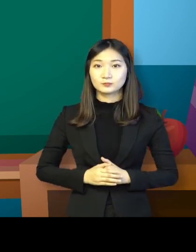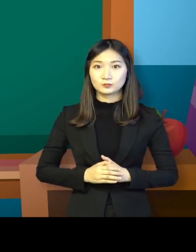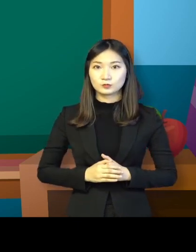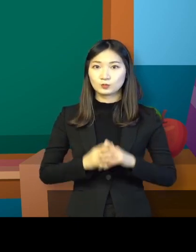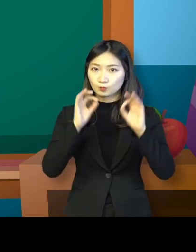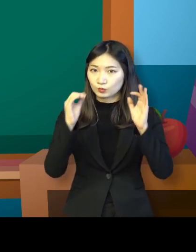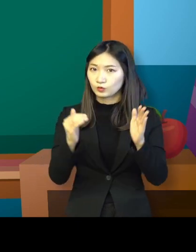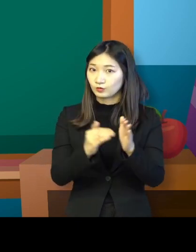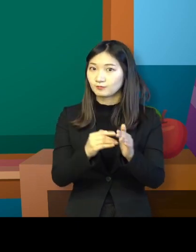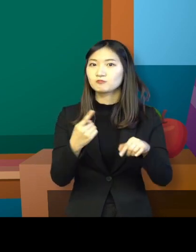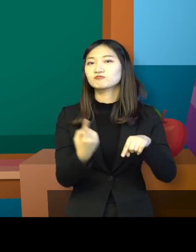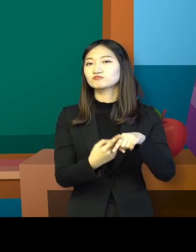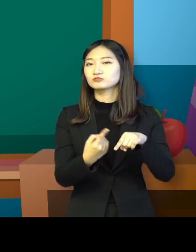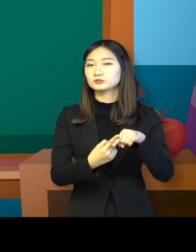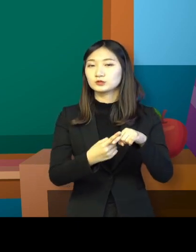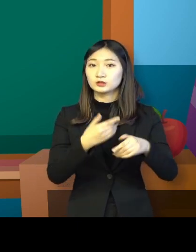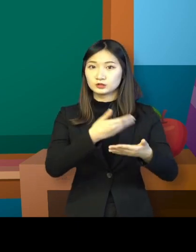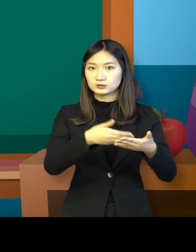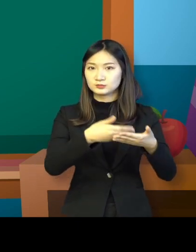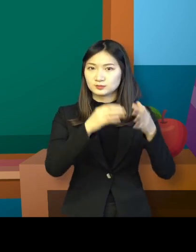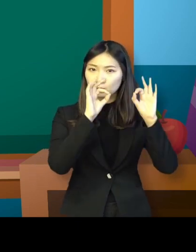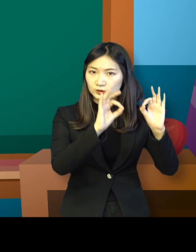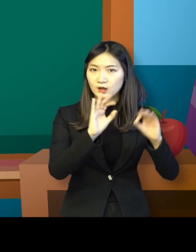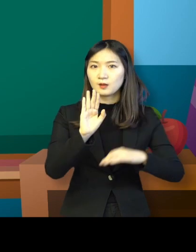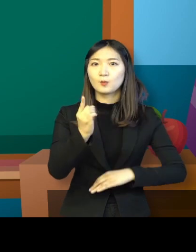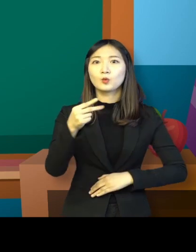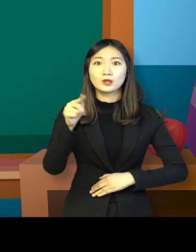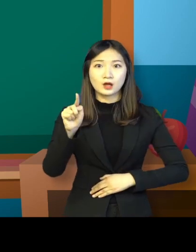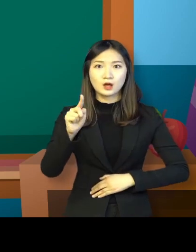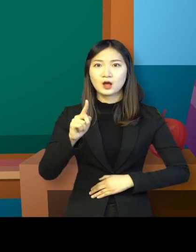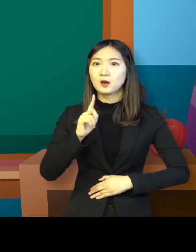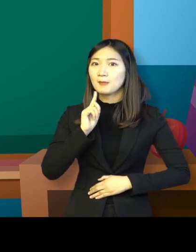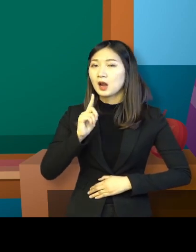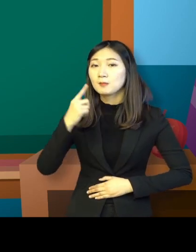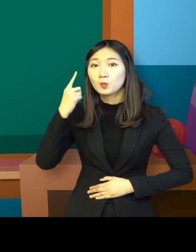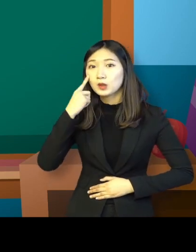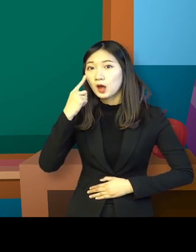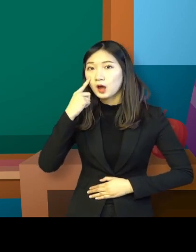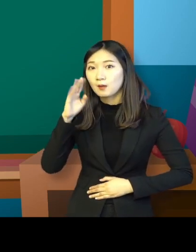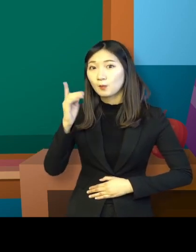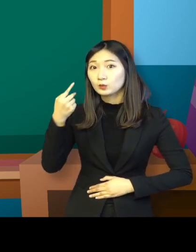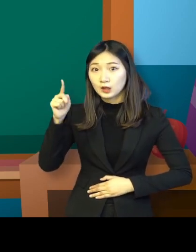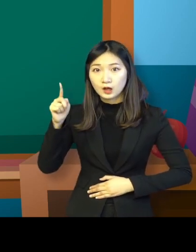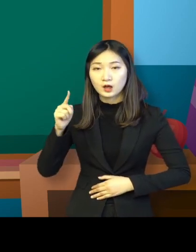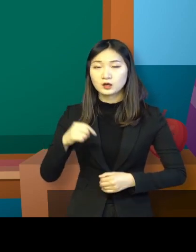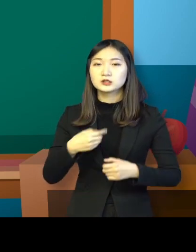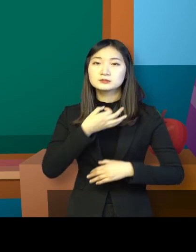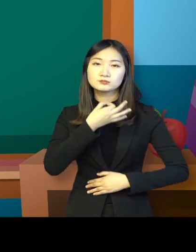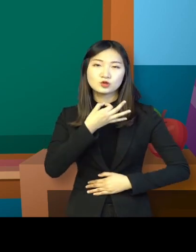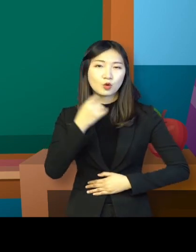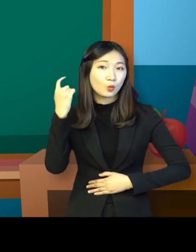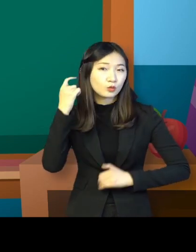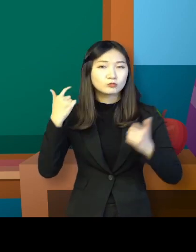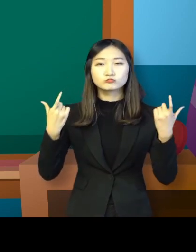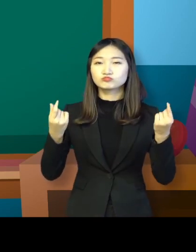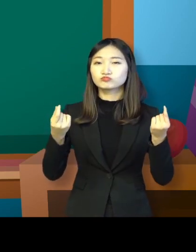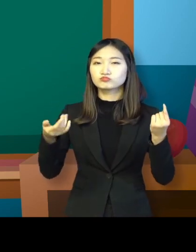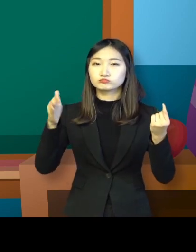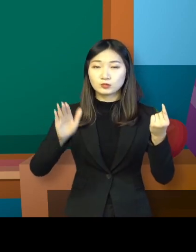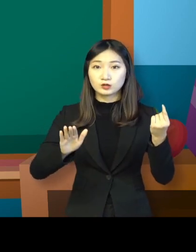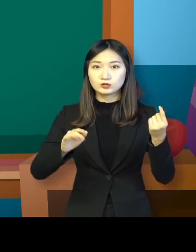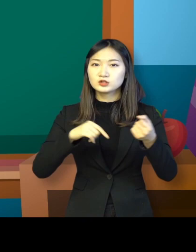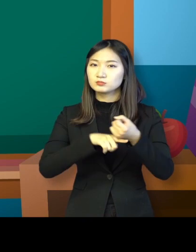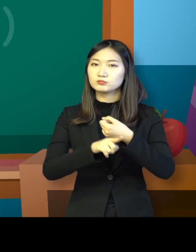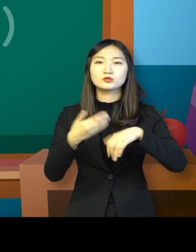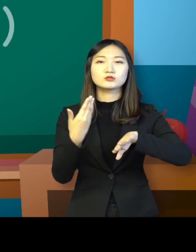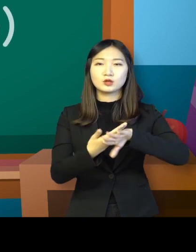보다시피 그림을 보다에서의 보다와 말의 보다의 보다는 음성으로는 똑같지만 다른 뜻을